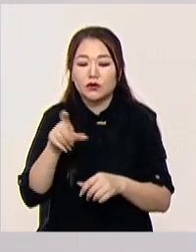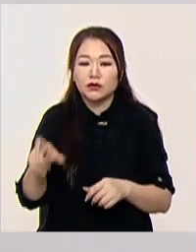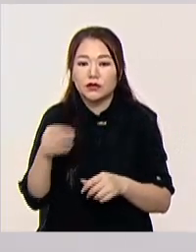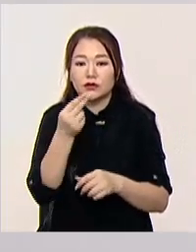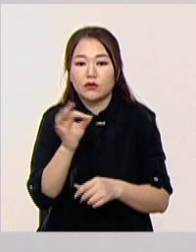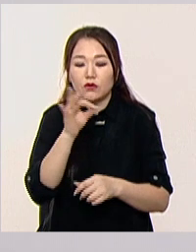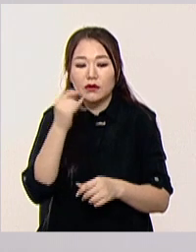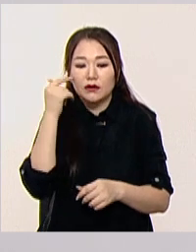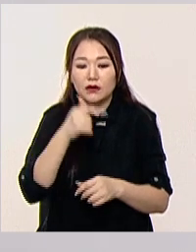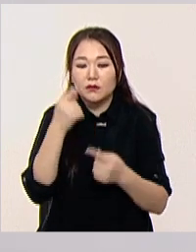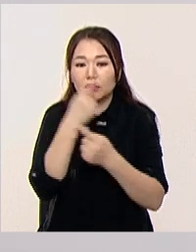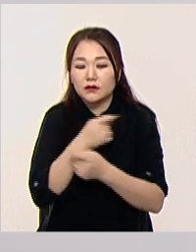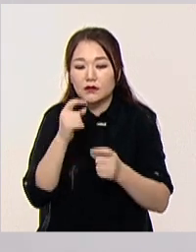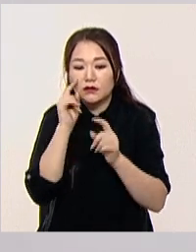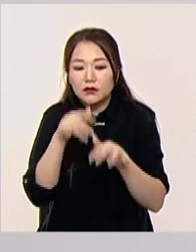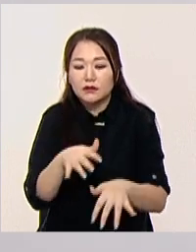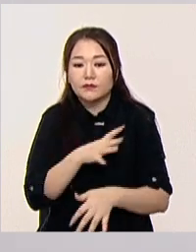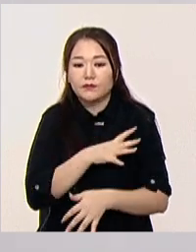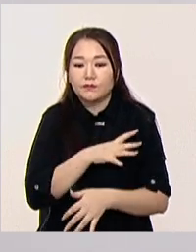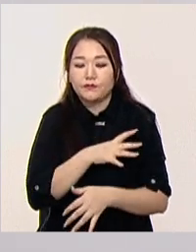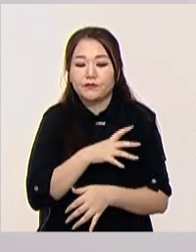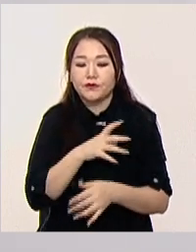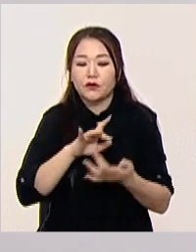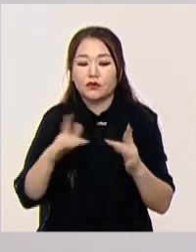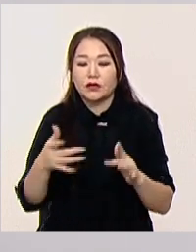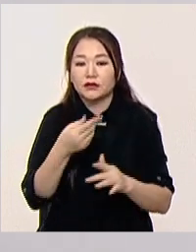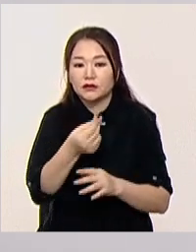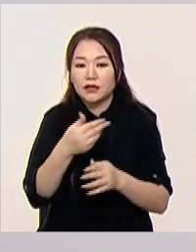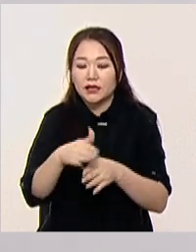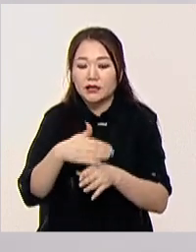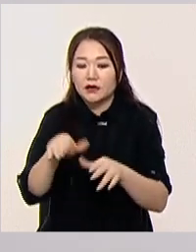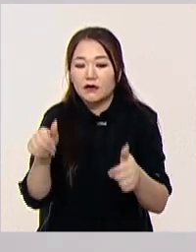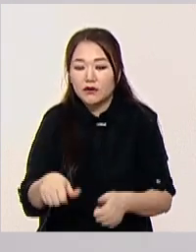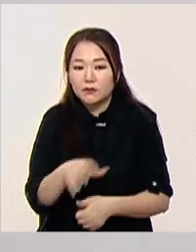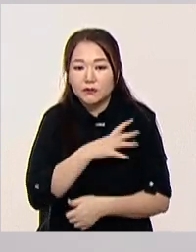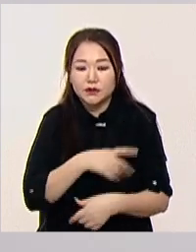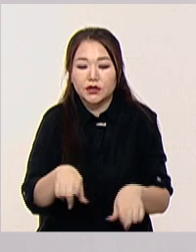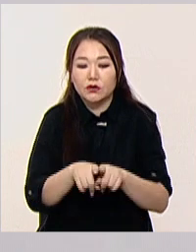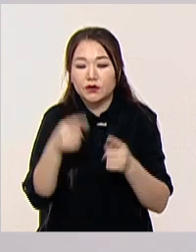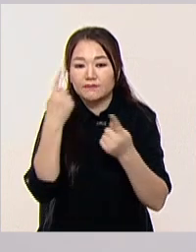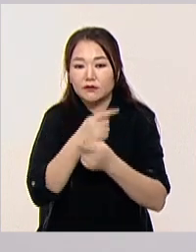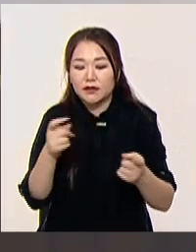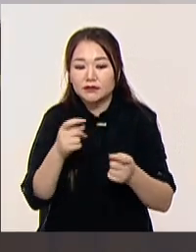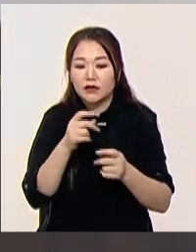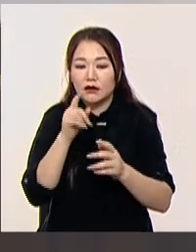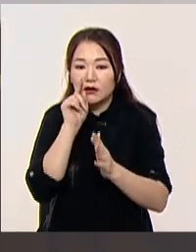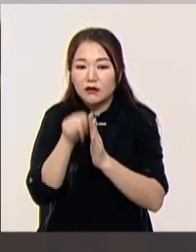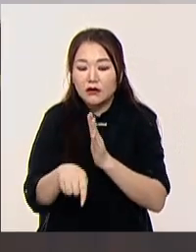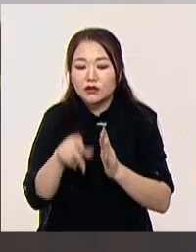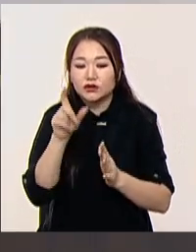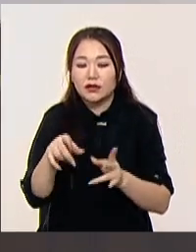қаржылық мәліметтерді беруге көндірген. Онлайн несиелер алдырған. Мұндай ақпаратты алған шабуылшылар